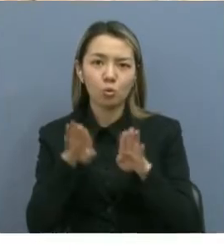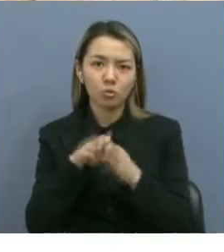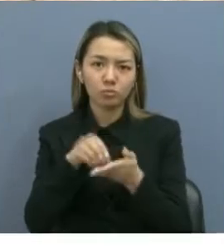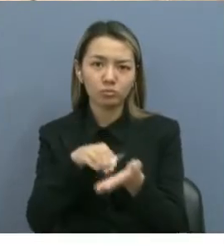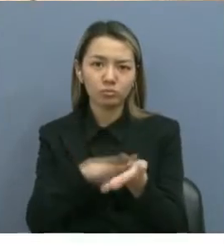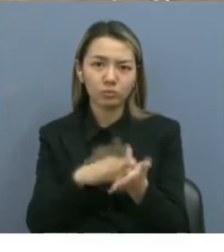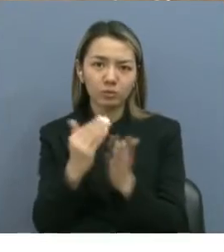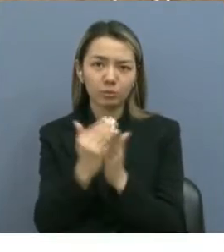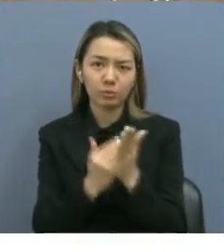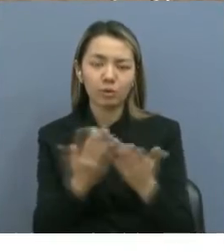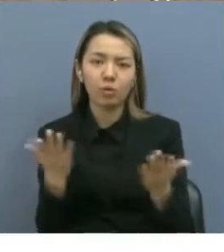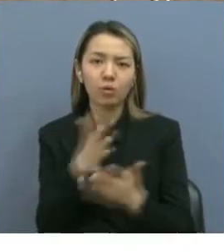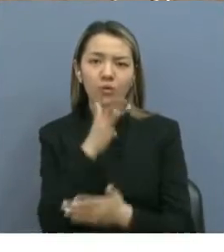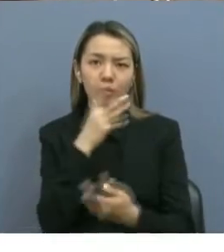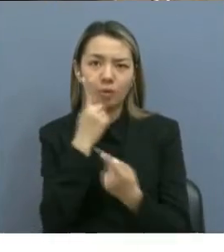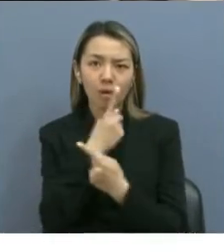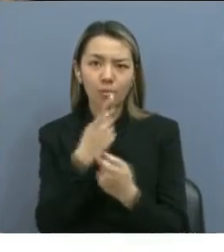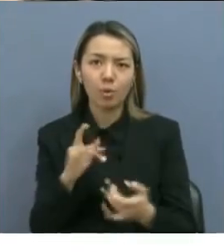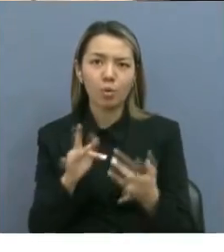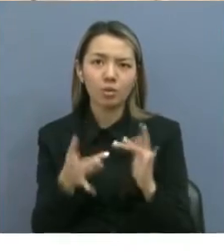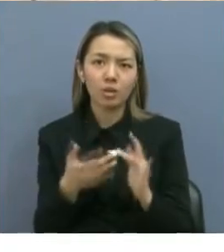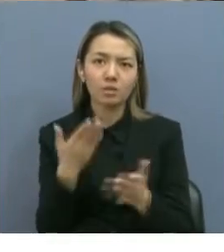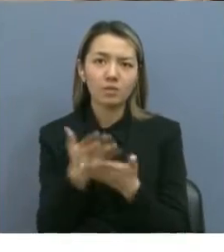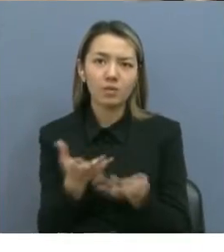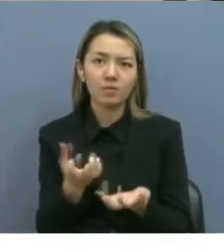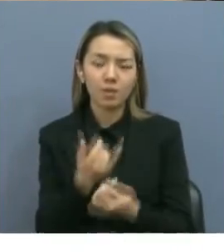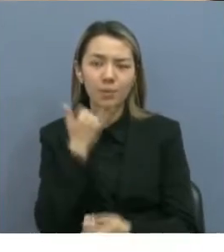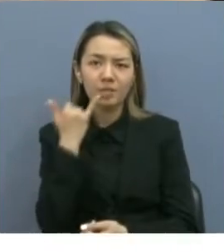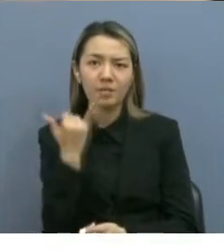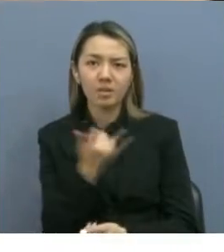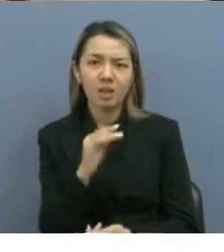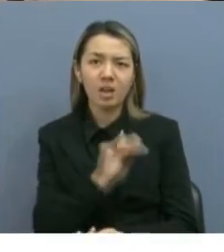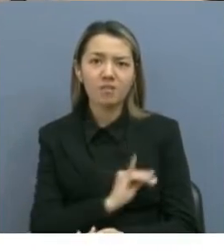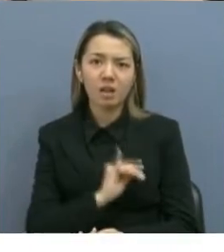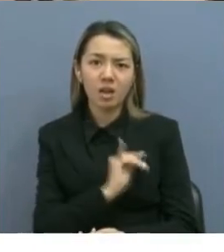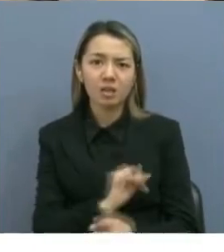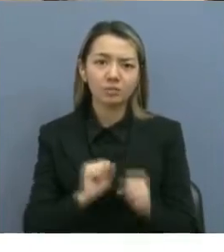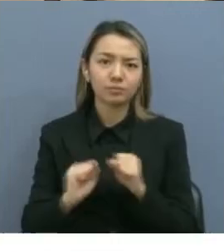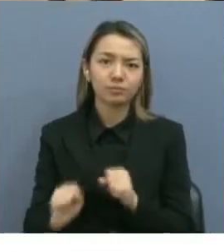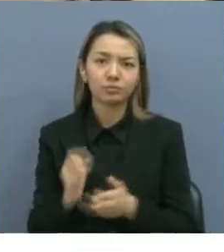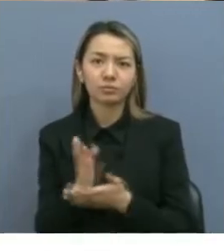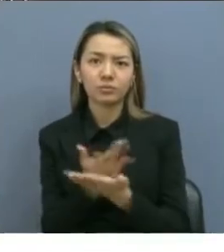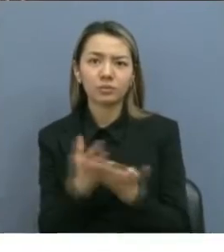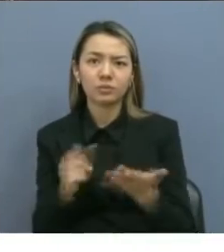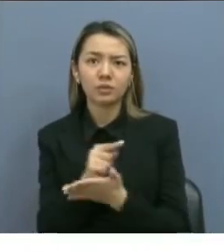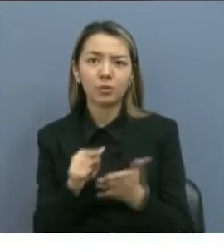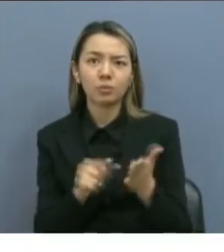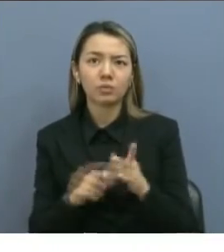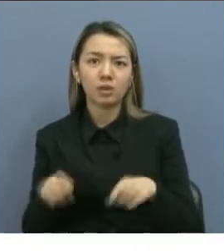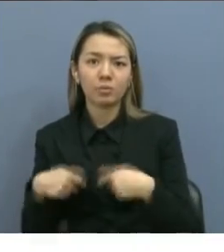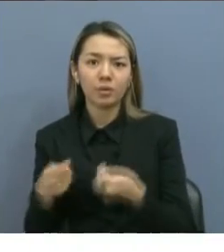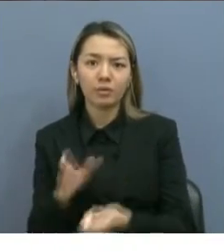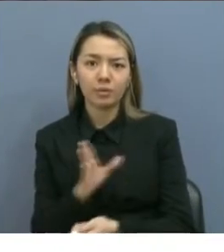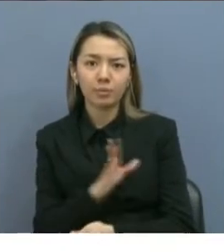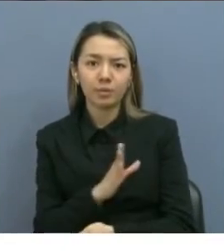жарияланған. Әділет департаментінің мамандары онлайн кеңес алуға хабарласып, адвокат, нотариустар, заң кеңесшілеріне түрлі сұрақтар жолдап жатқан.